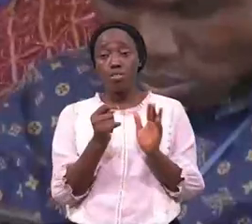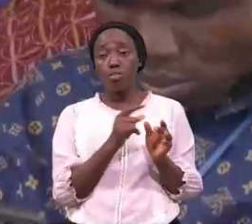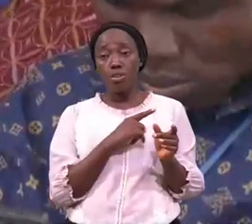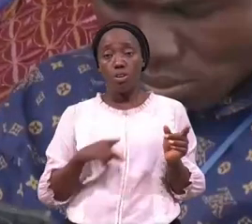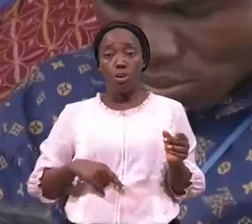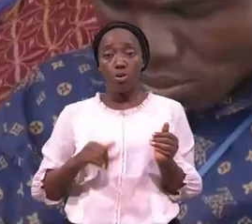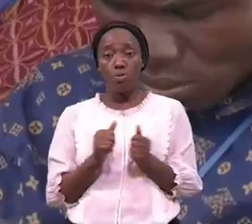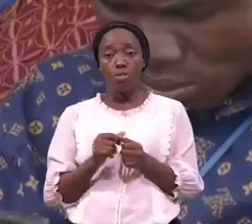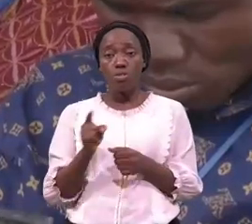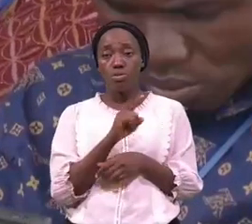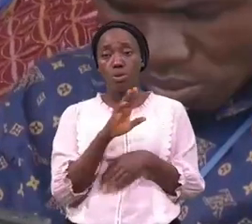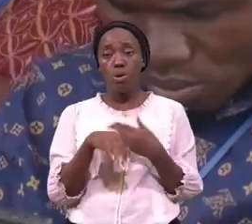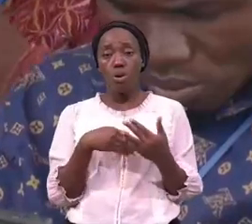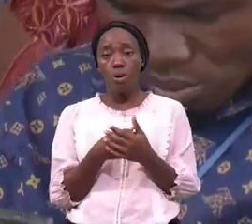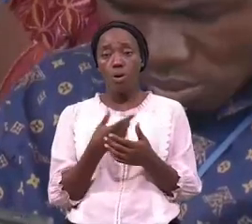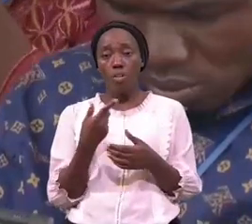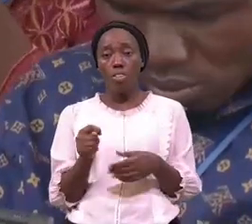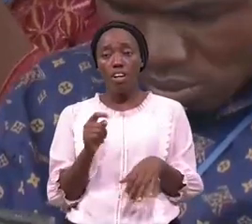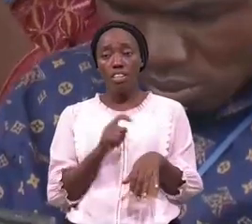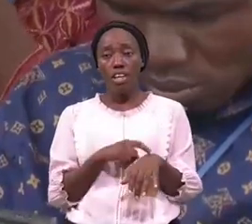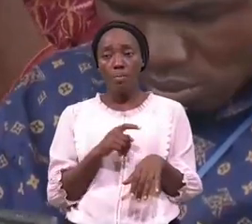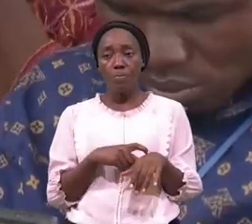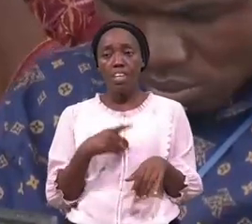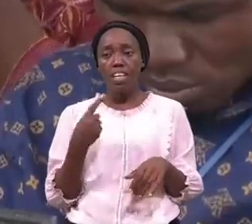Parce que maintenant, vous voulez la présence du Seigneur avec vous partout où vous allez.